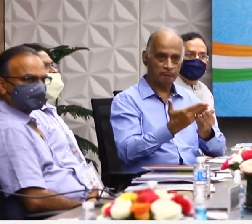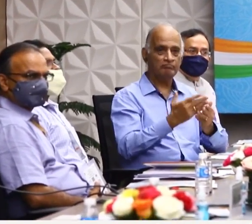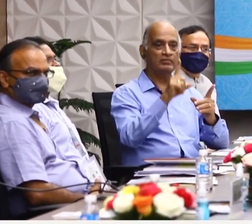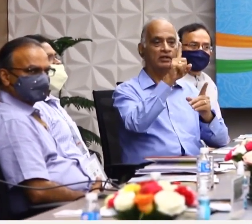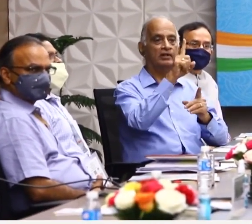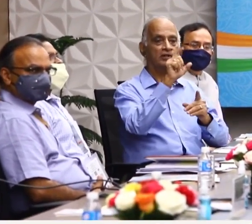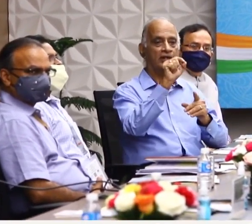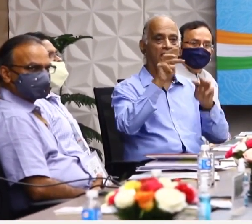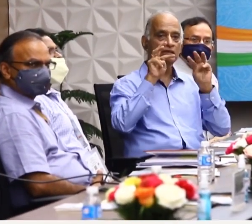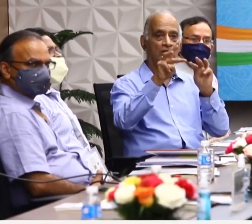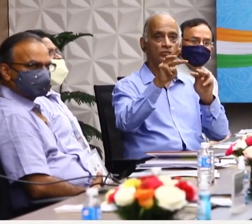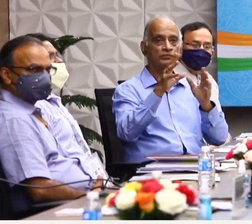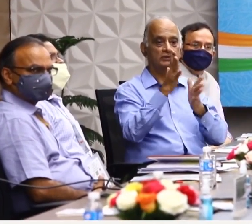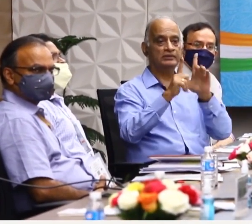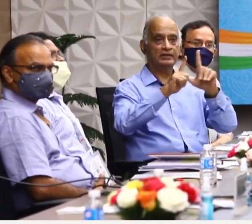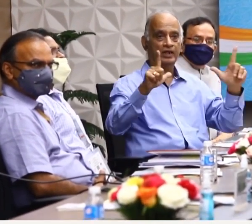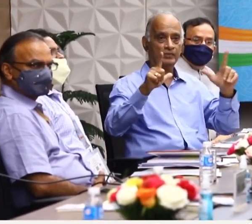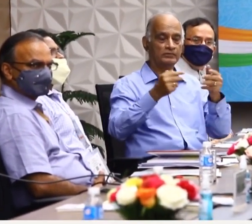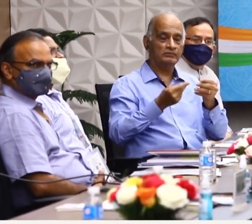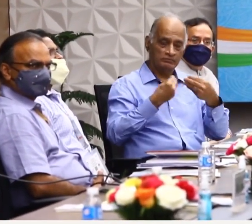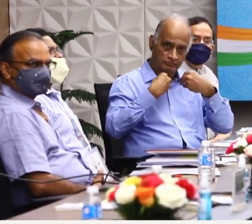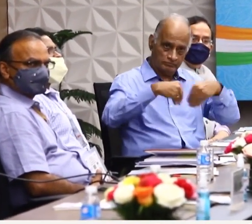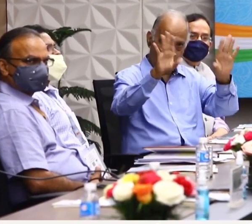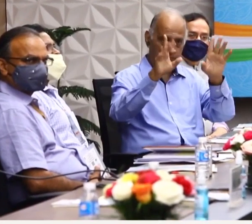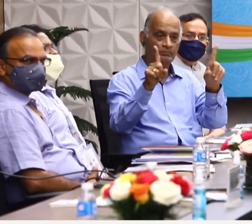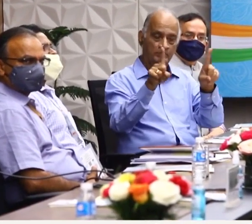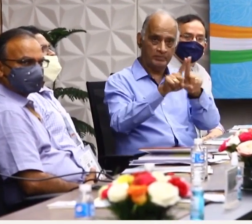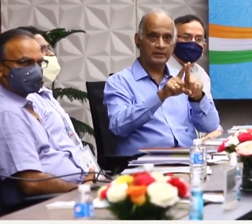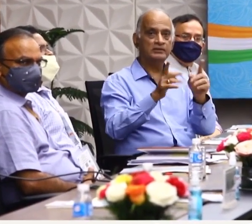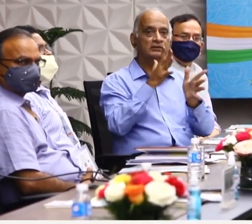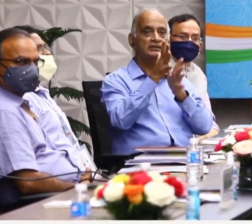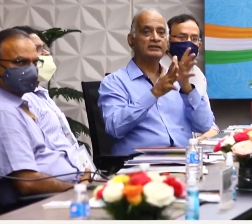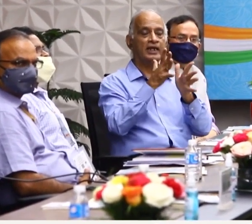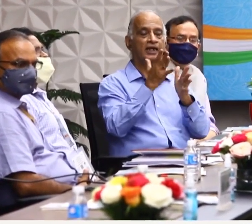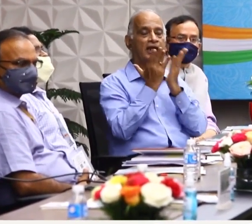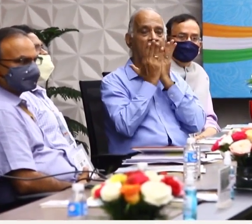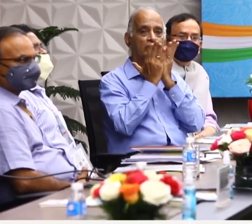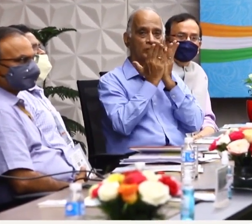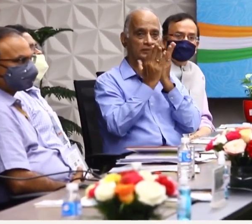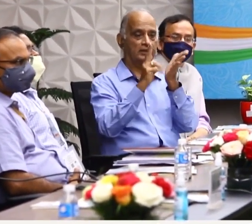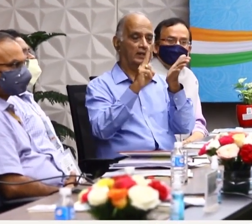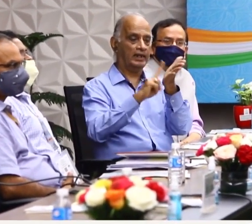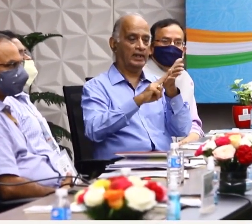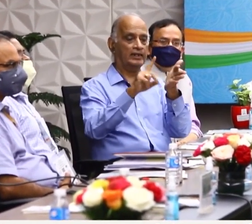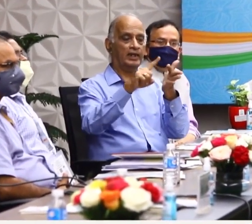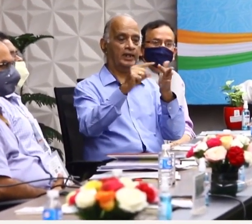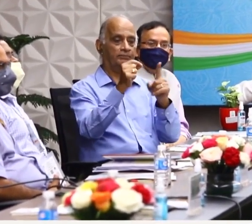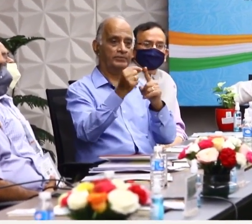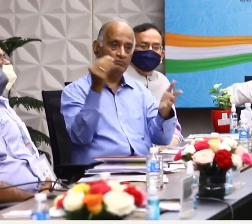इसके लिए हमारे माननीय प्रधानमंत्री जी को बहुत बहुत धन्यवाद, जिन्होंने 10,000 शब्दों की डिक्शनरी की उद्घोषणा की